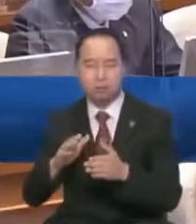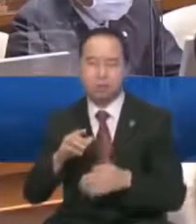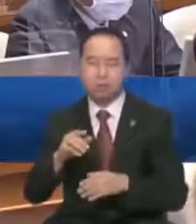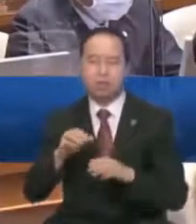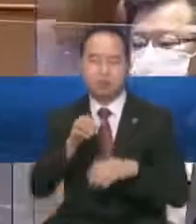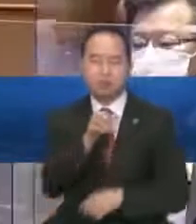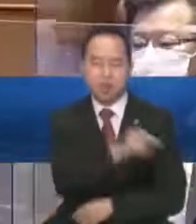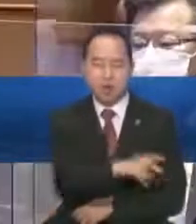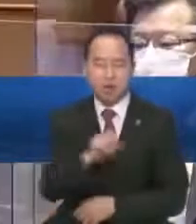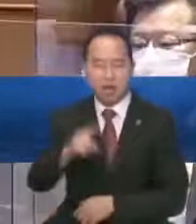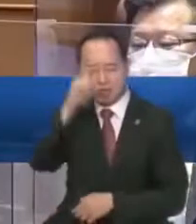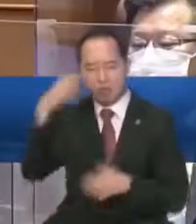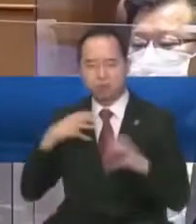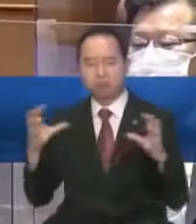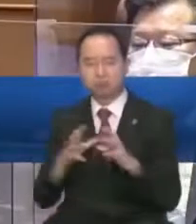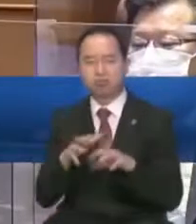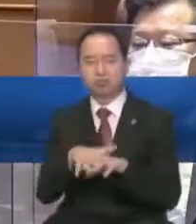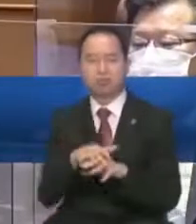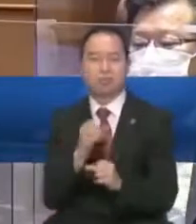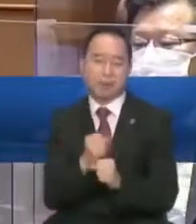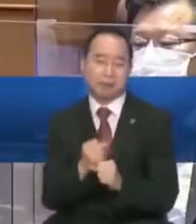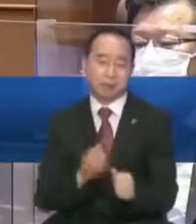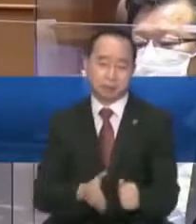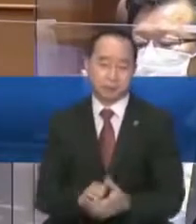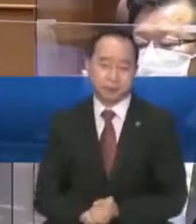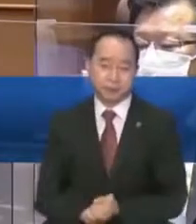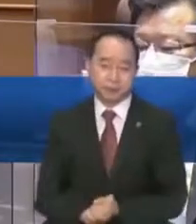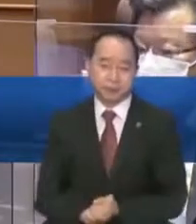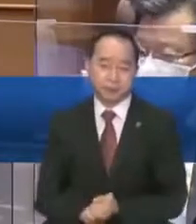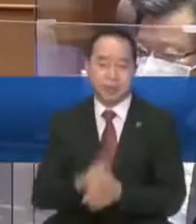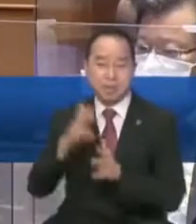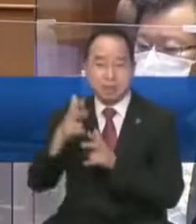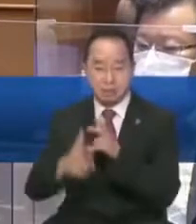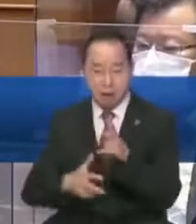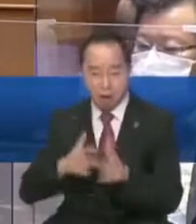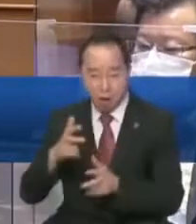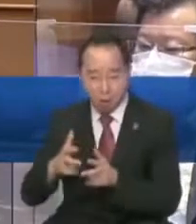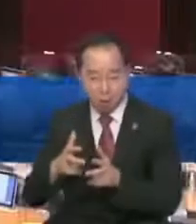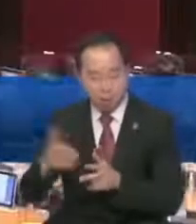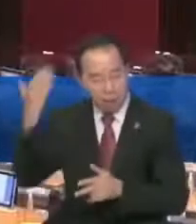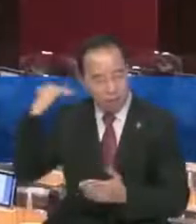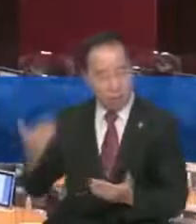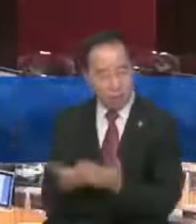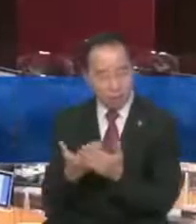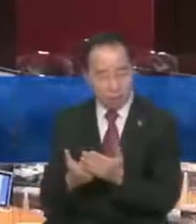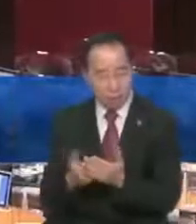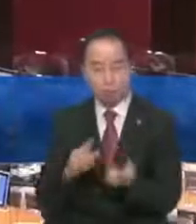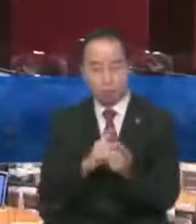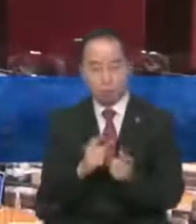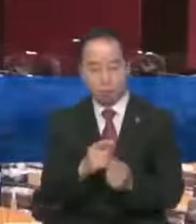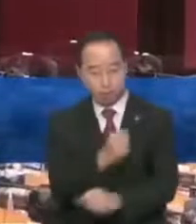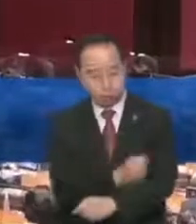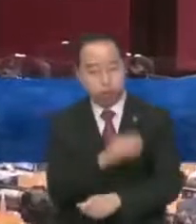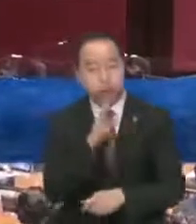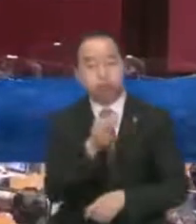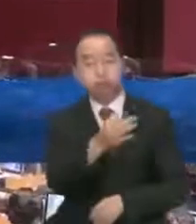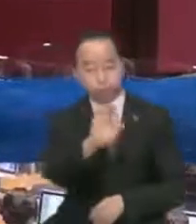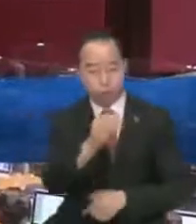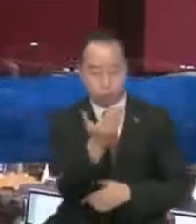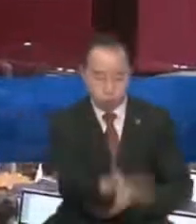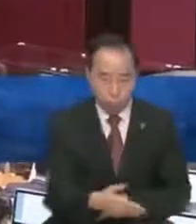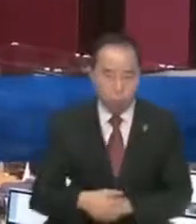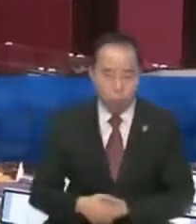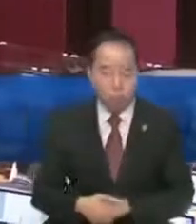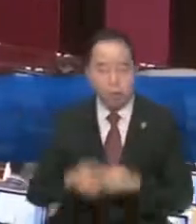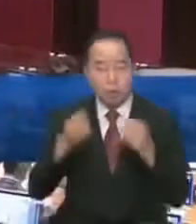예컨대 산업화와 민주화를 위한 서로의 기여를 인정하고 미래를 함께 준비하는 21세기